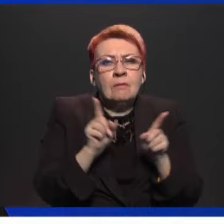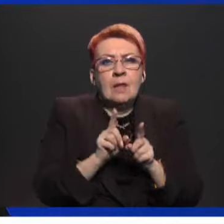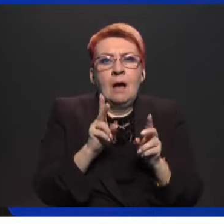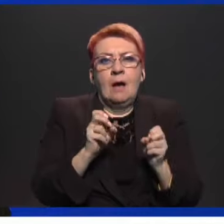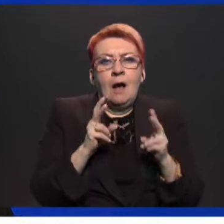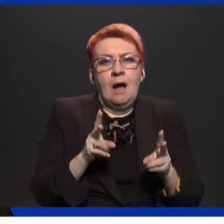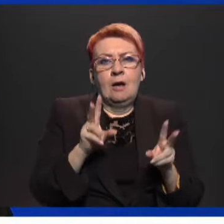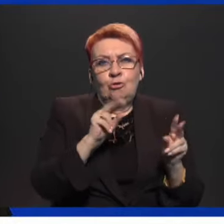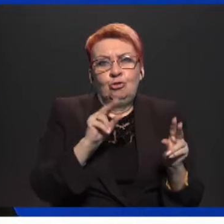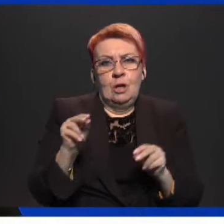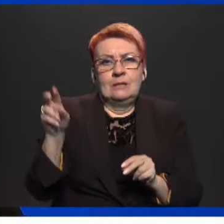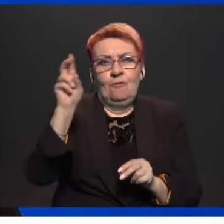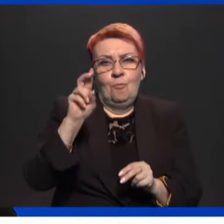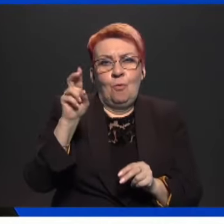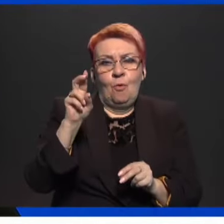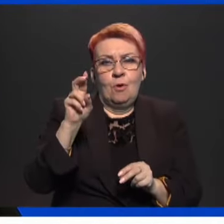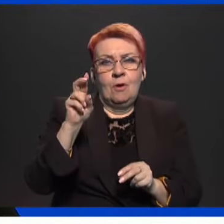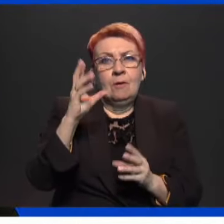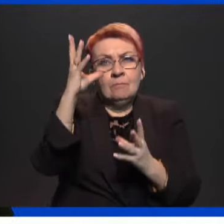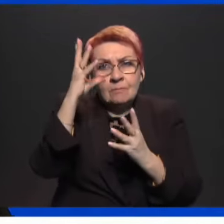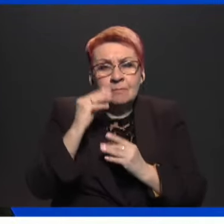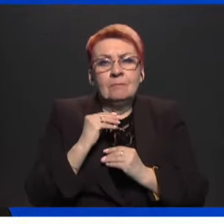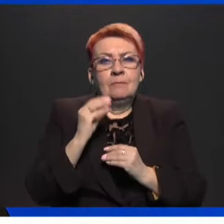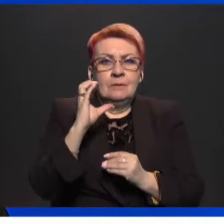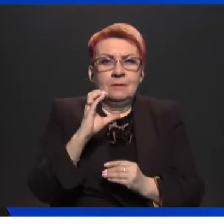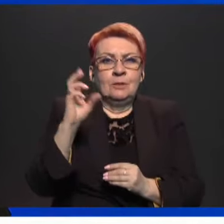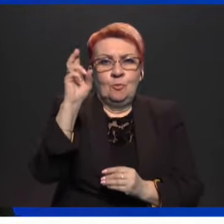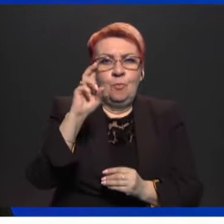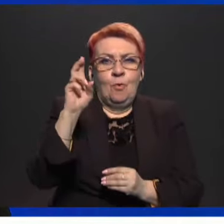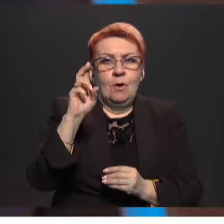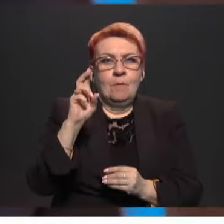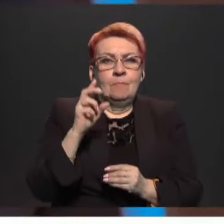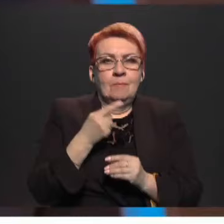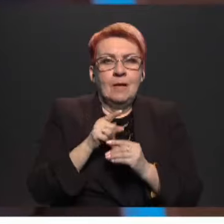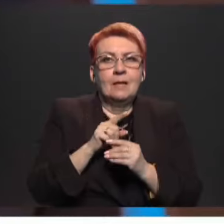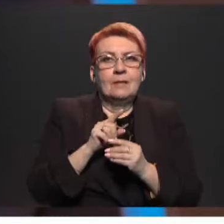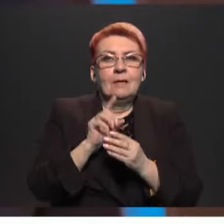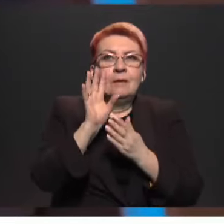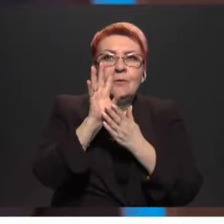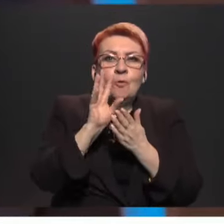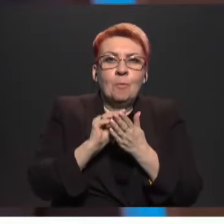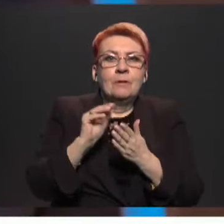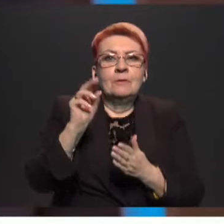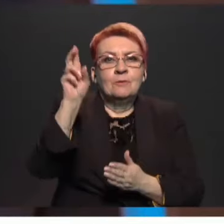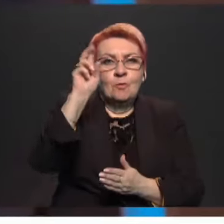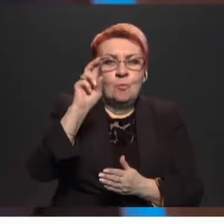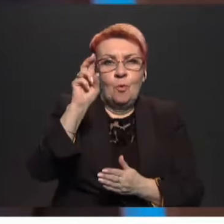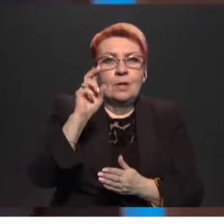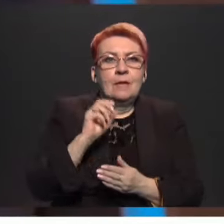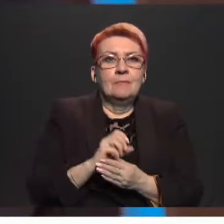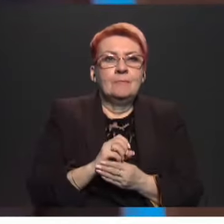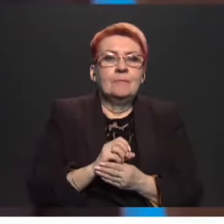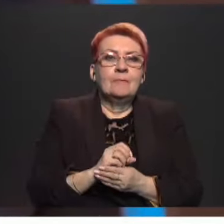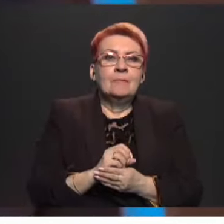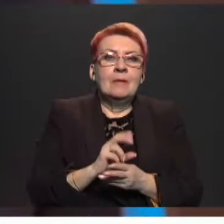это счастье пребывает в Боге. То есть вот цель жизни человека – это уподобиться Богу, в том числе в счастье и в блаженстве. Я правильно